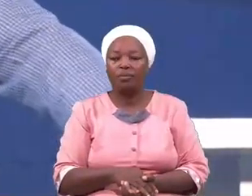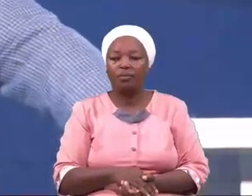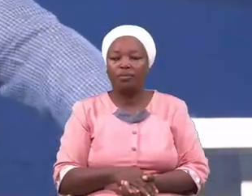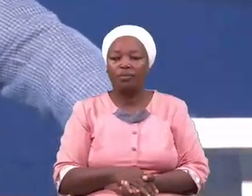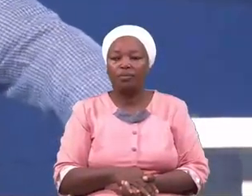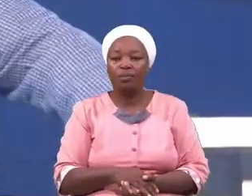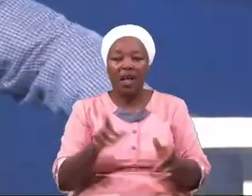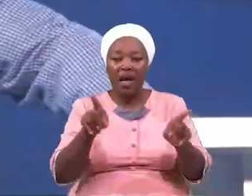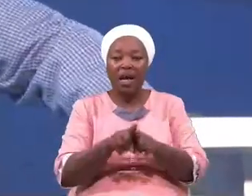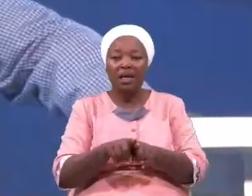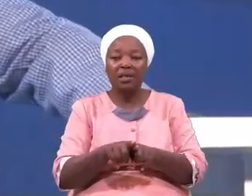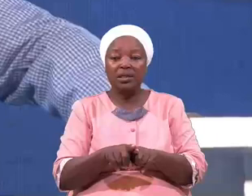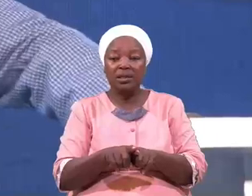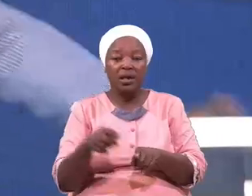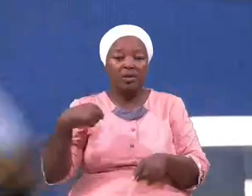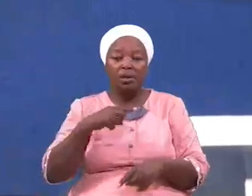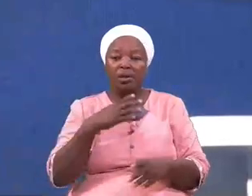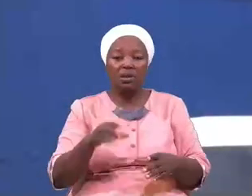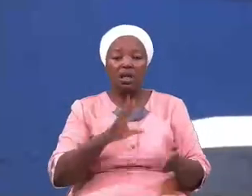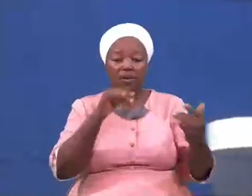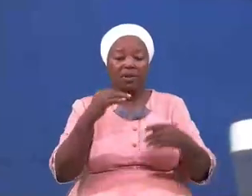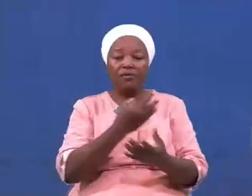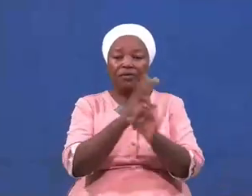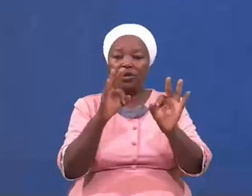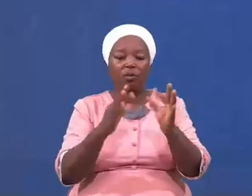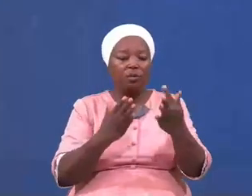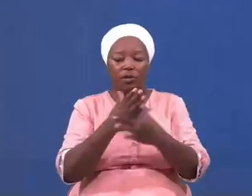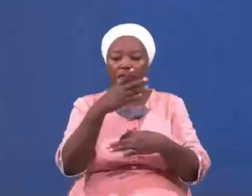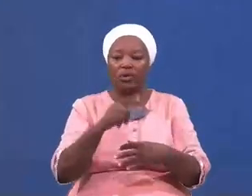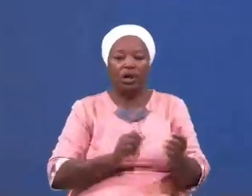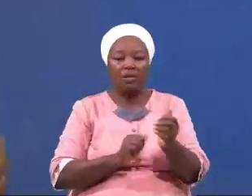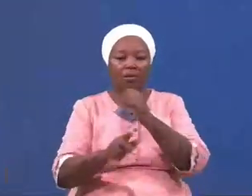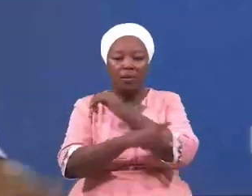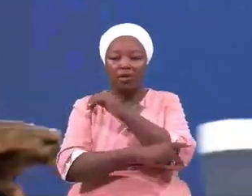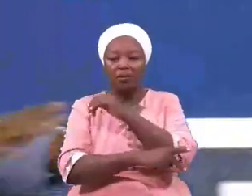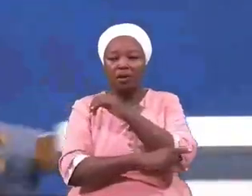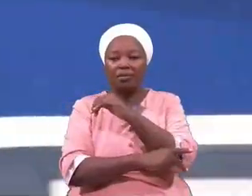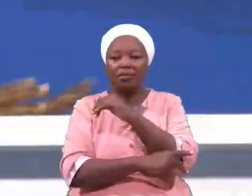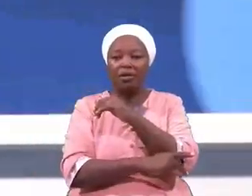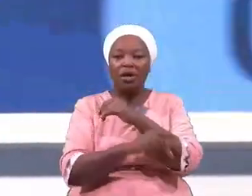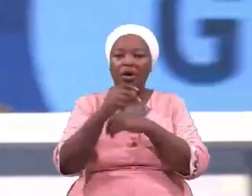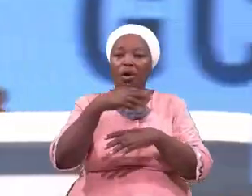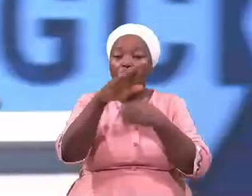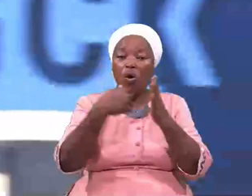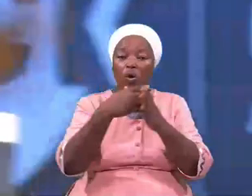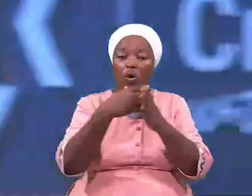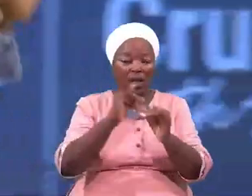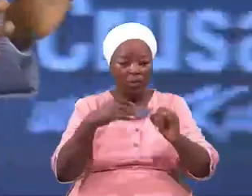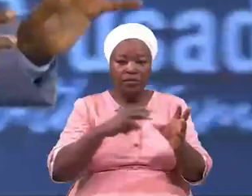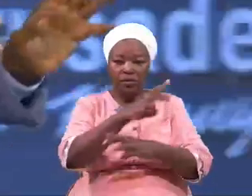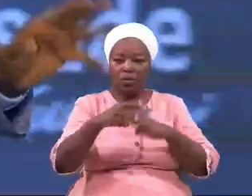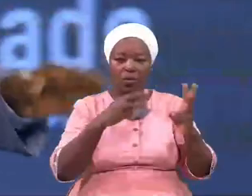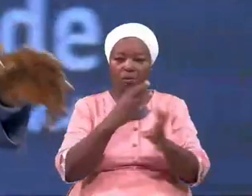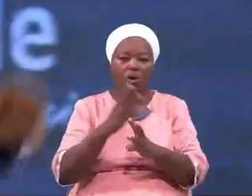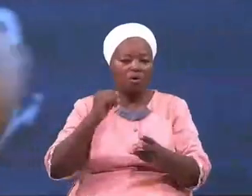que Dieu est venu pour juger les dieux d'Égypte. Parce que quand nous parlons de la libération à travers la Pâque,